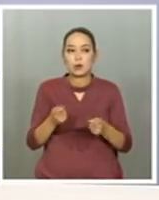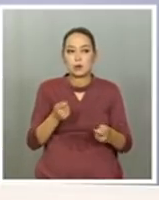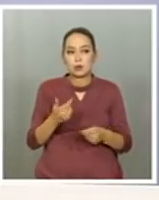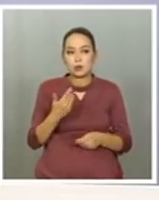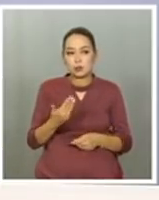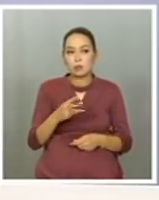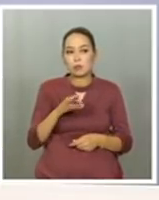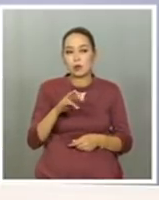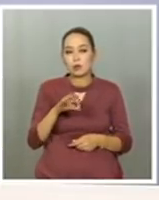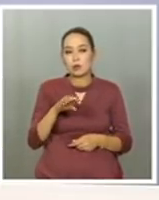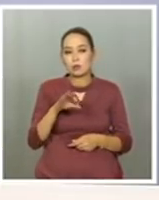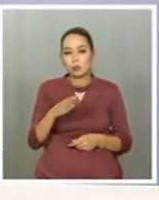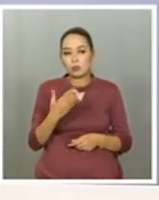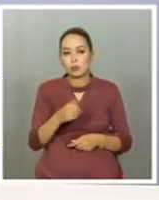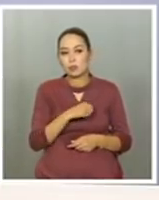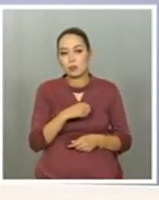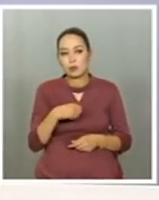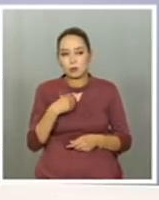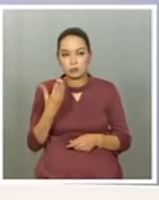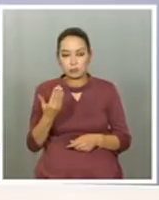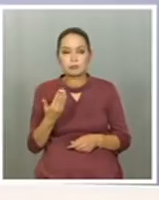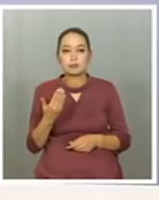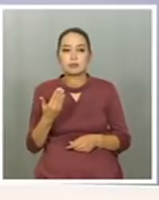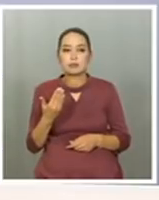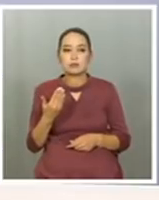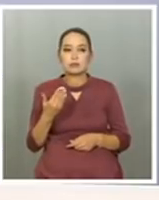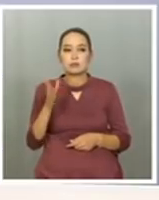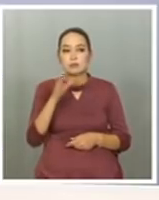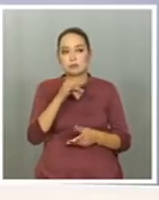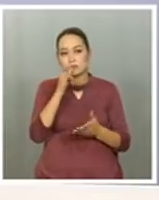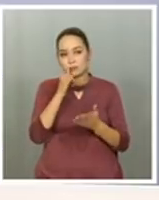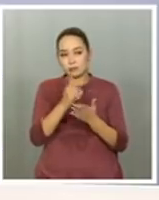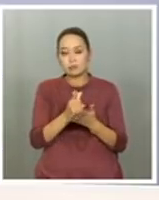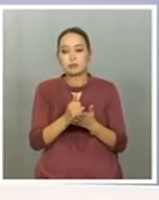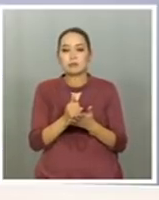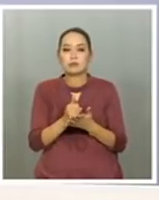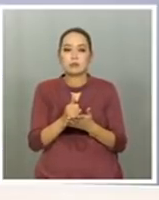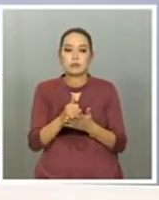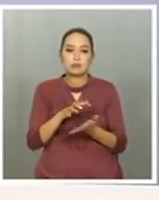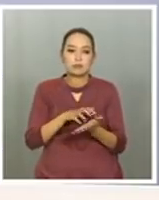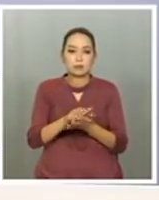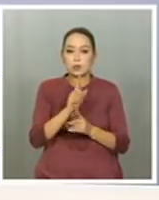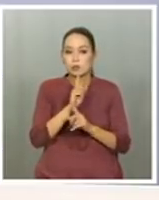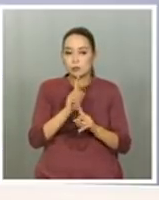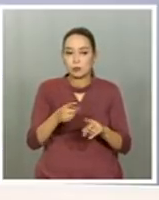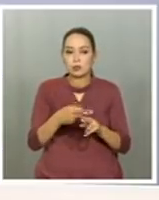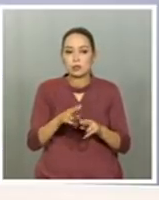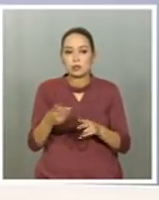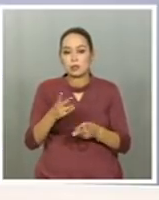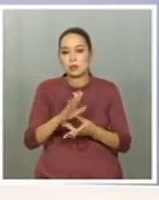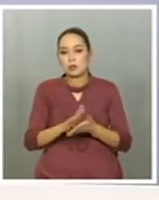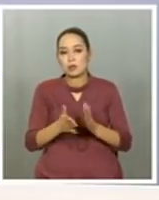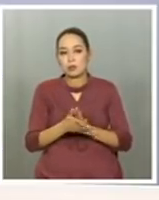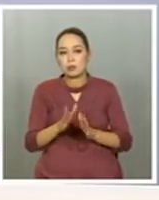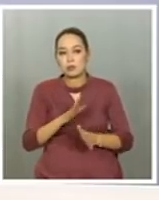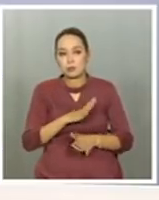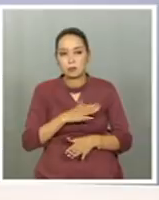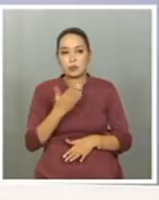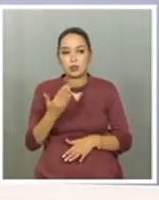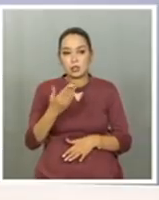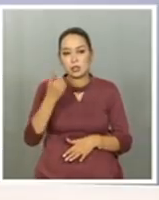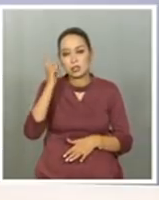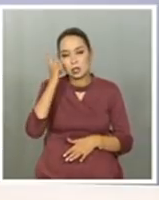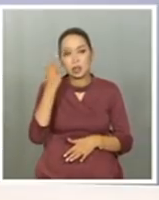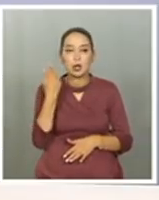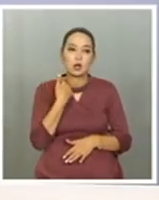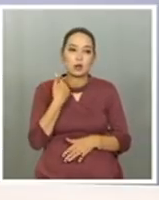арасында өзара шабуыл жасаспау туралы келісімшарт жасалған болатын. Бұған дейін Германия мен Ұлыбритания